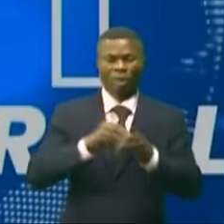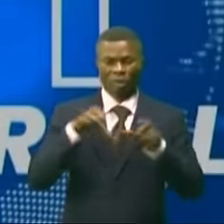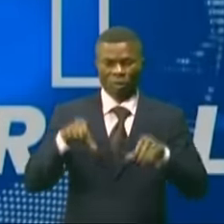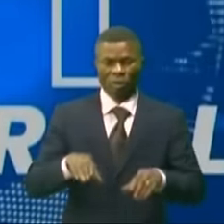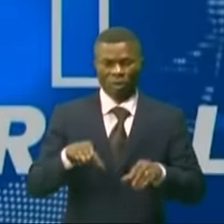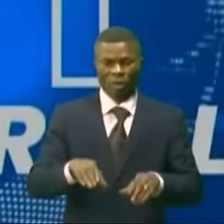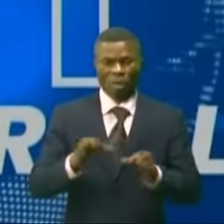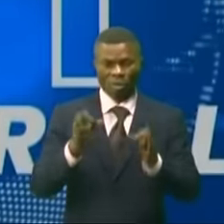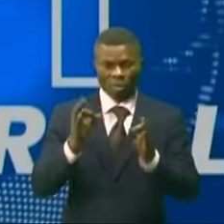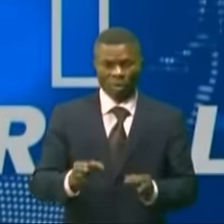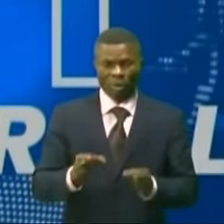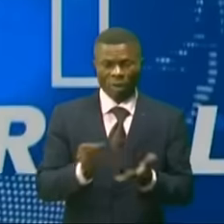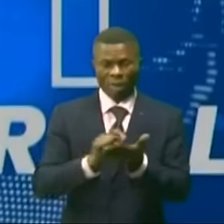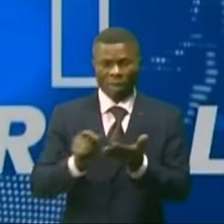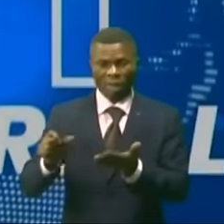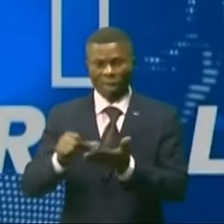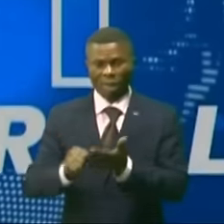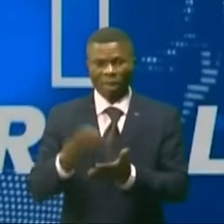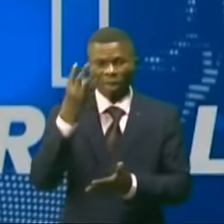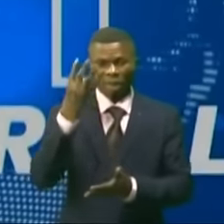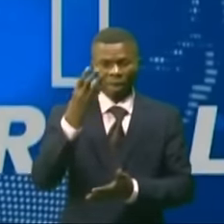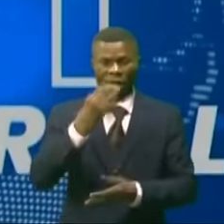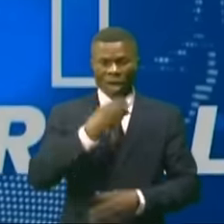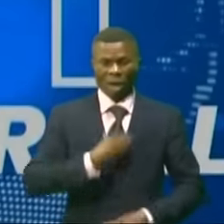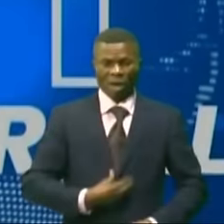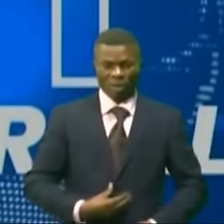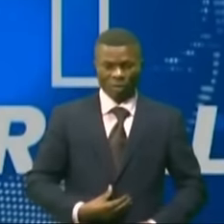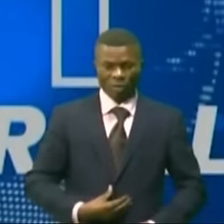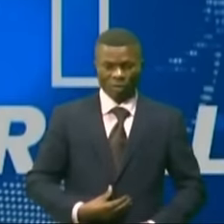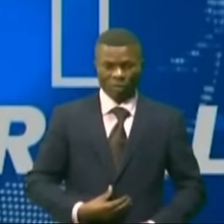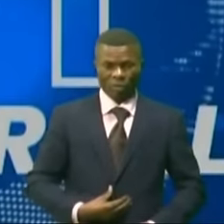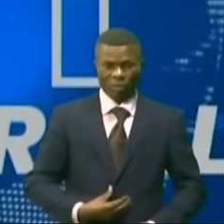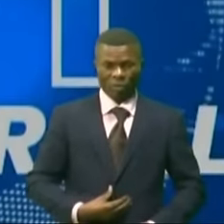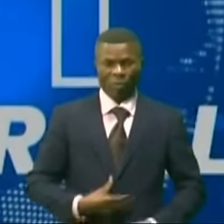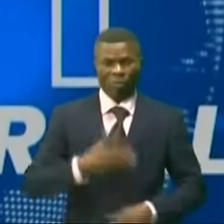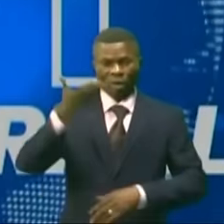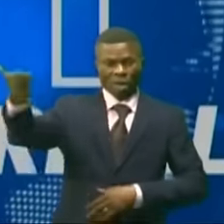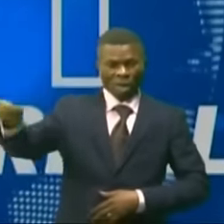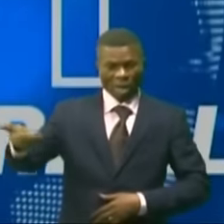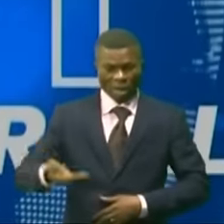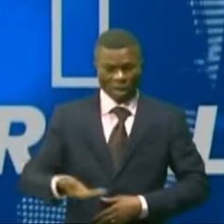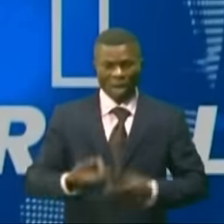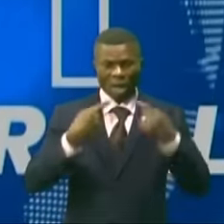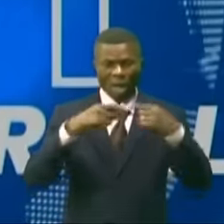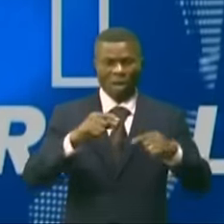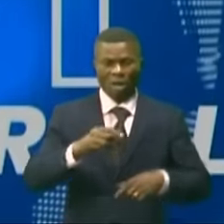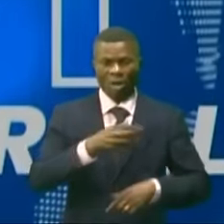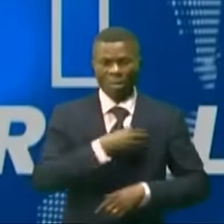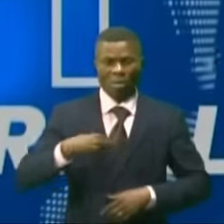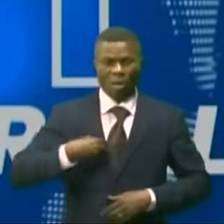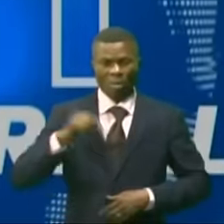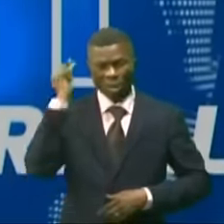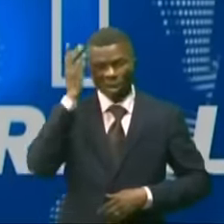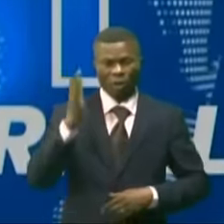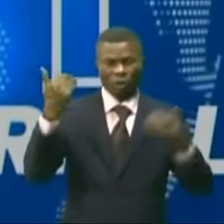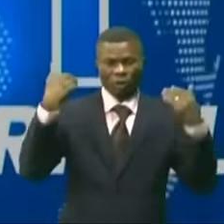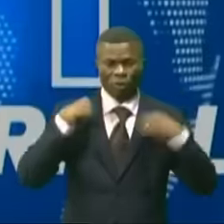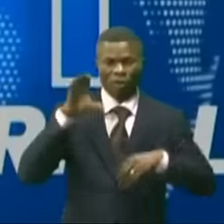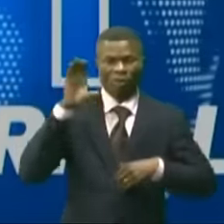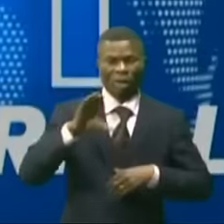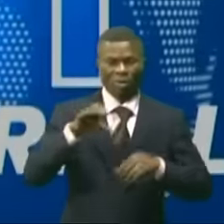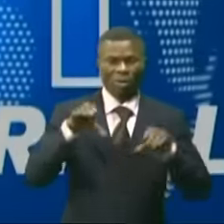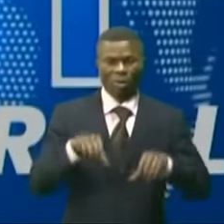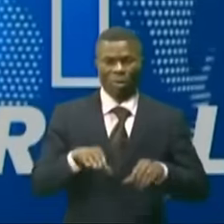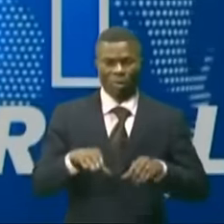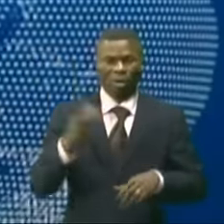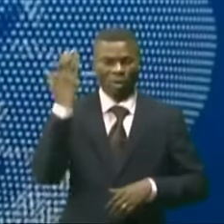prétendument écrite par quatre avocats une invitation adressée à la gouverneur de la Banque centrale du Congo